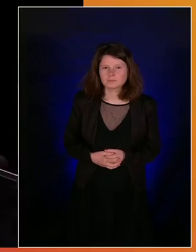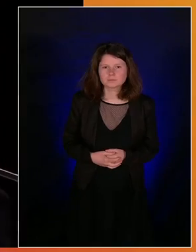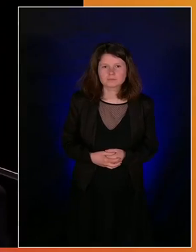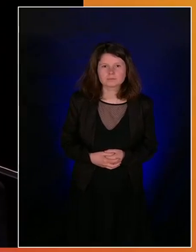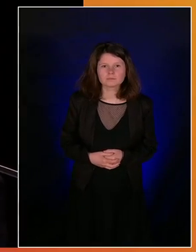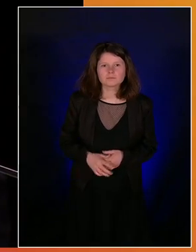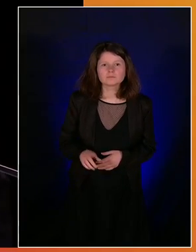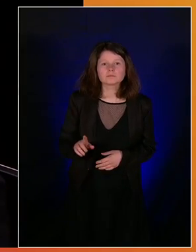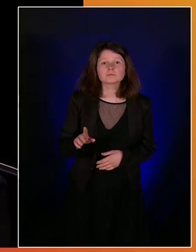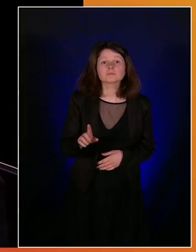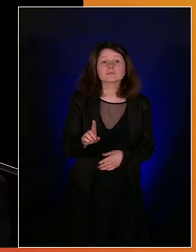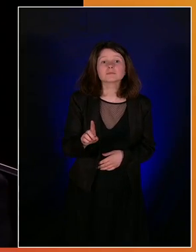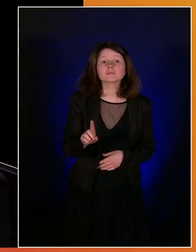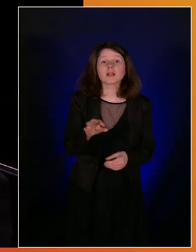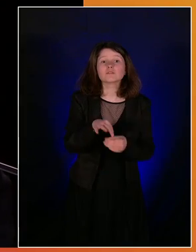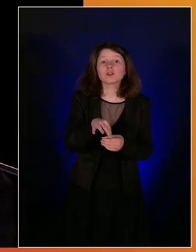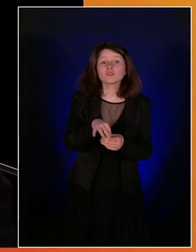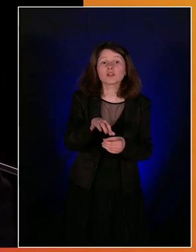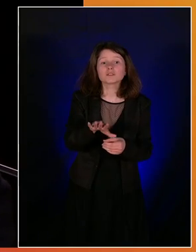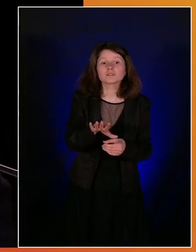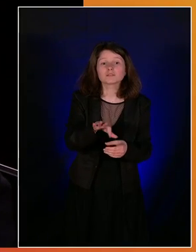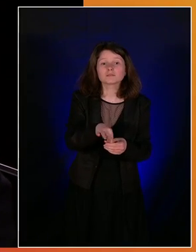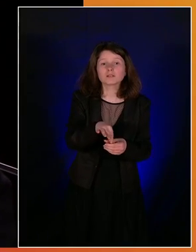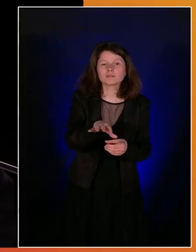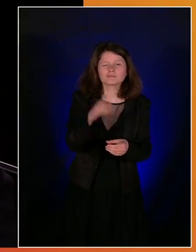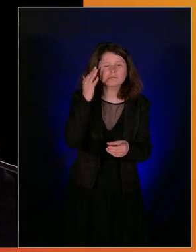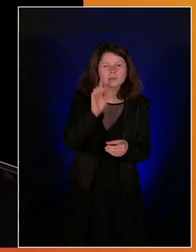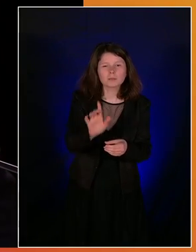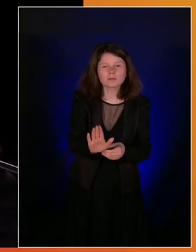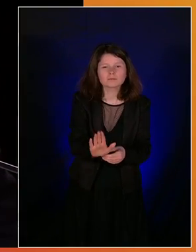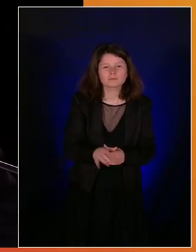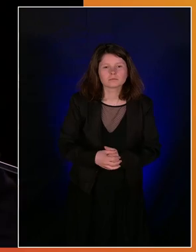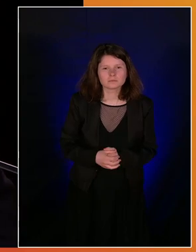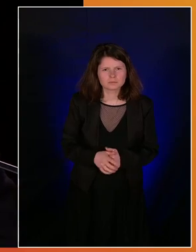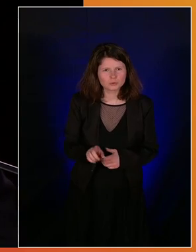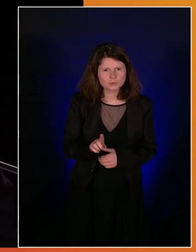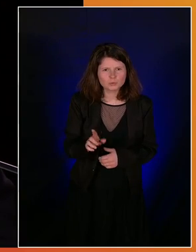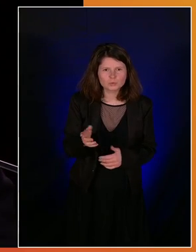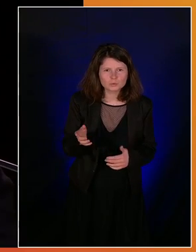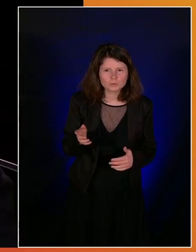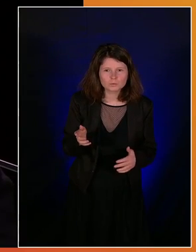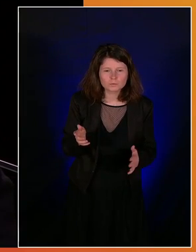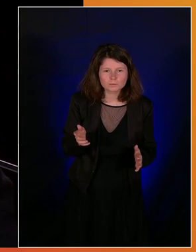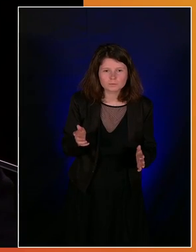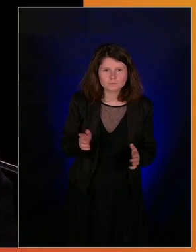non pas dans le voteant le vote t'inquiète pas non